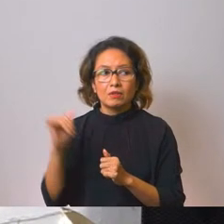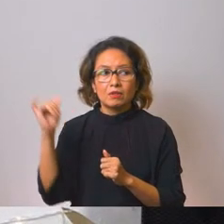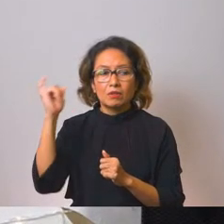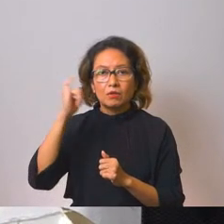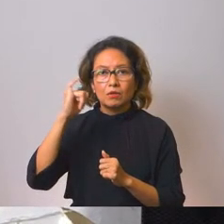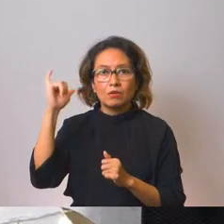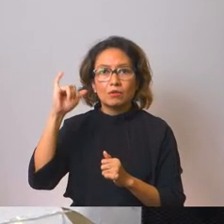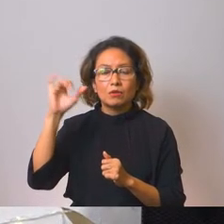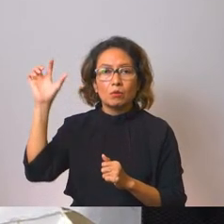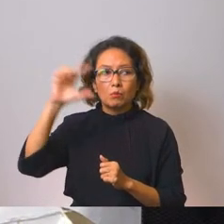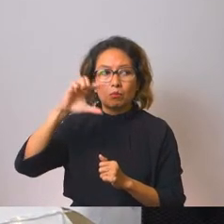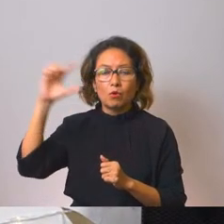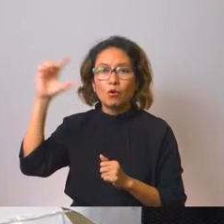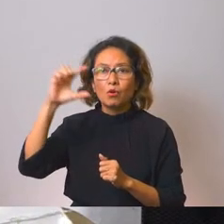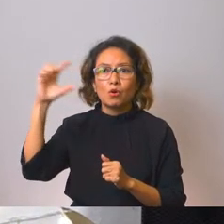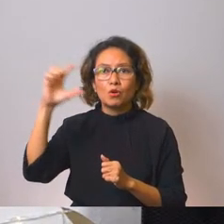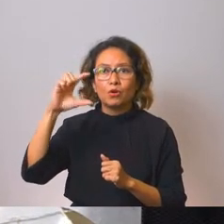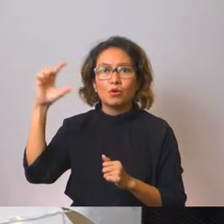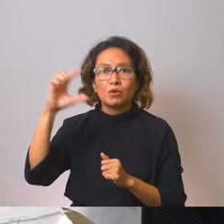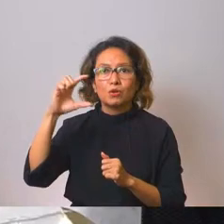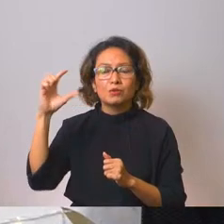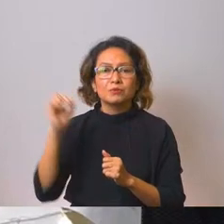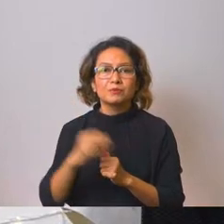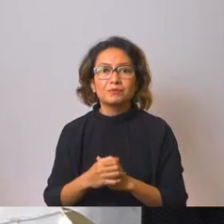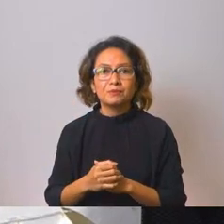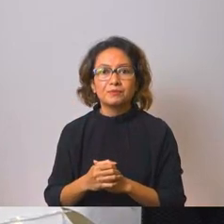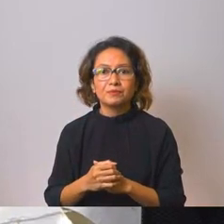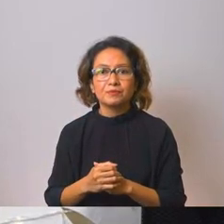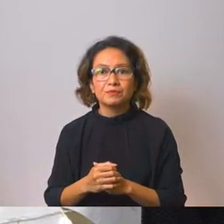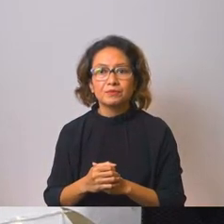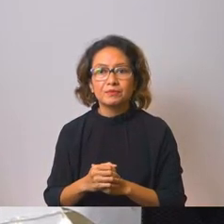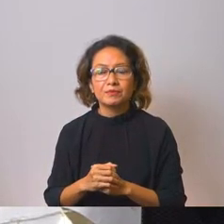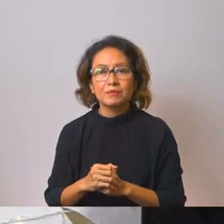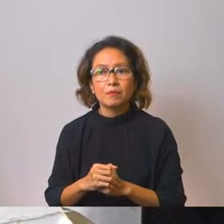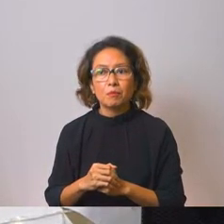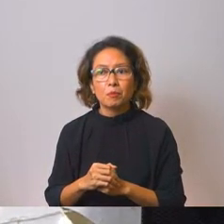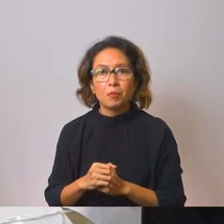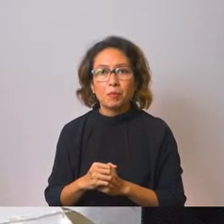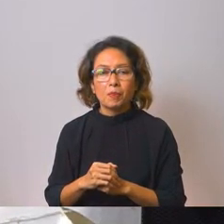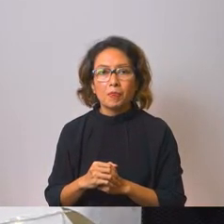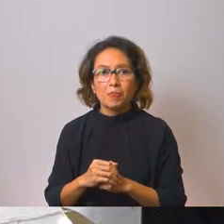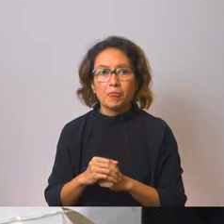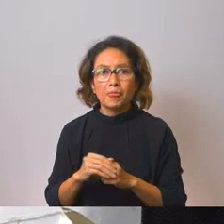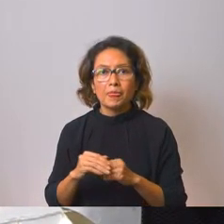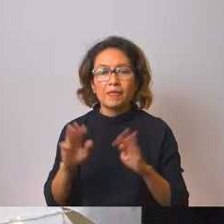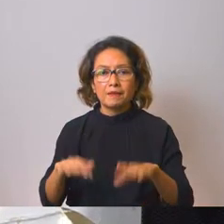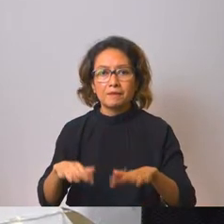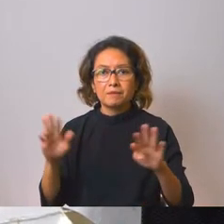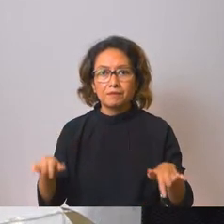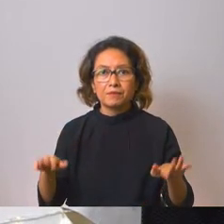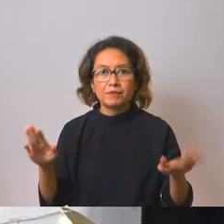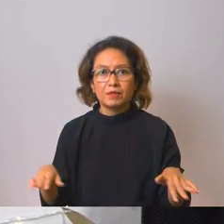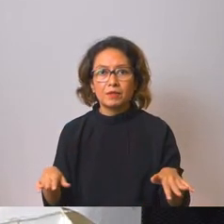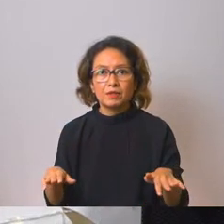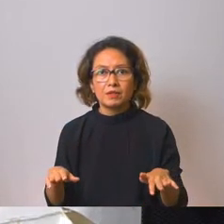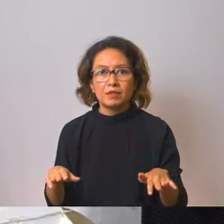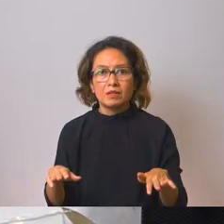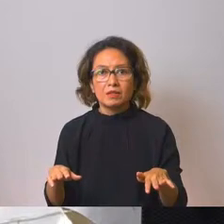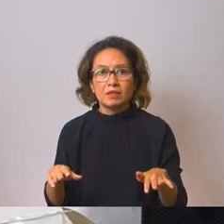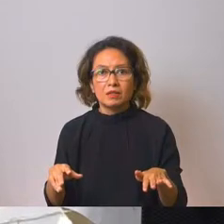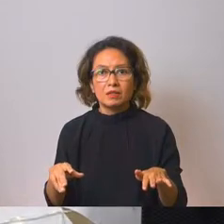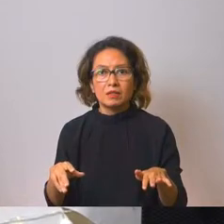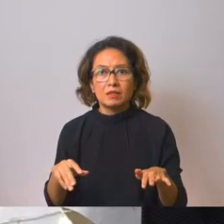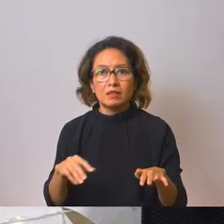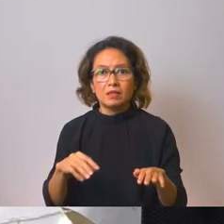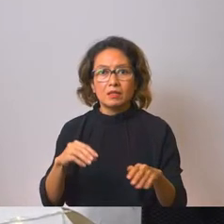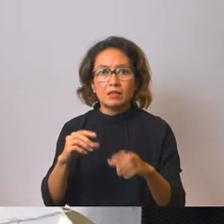Kasih merupakan sekolah gratis yang siswa-siswanya berasal dari keluarga prasejahtera